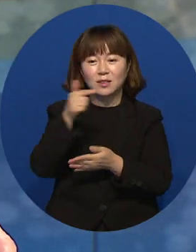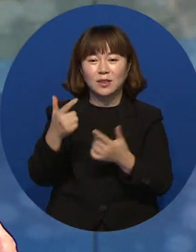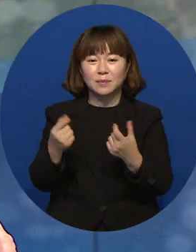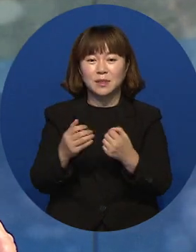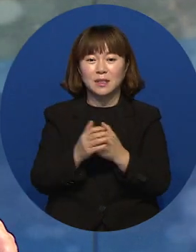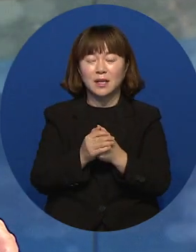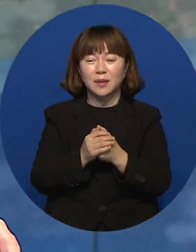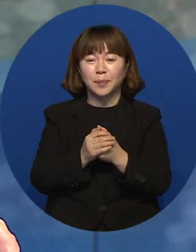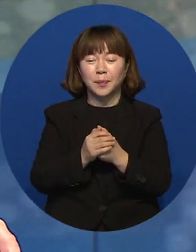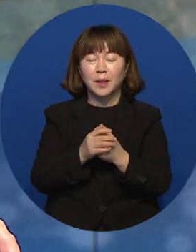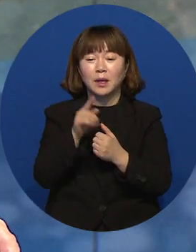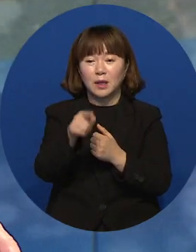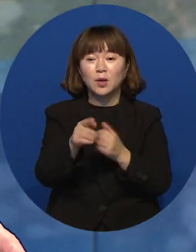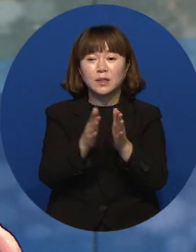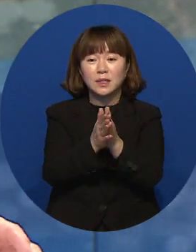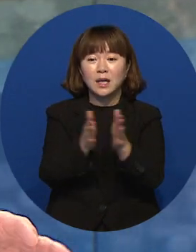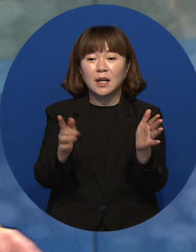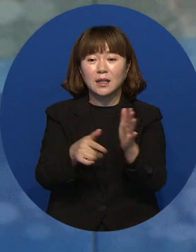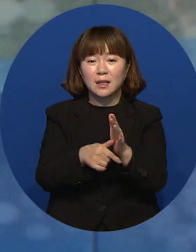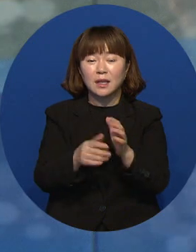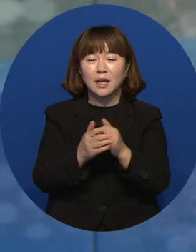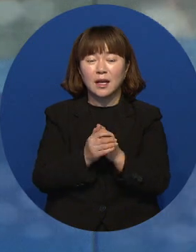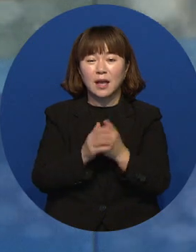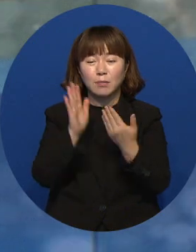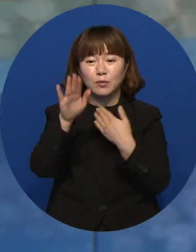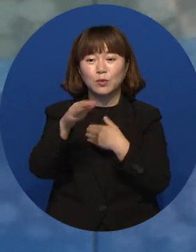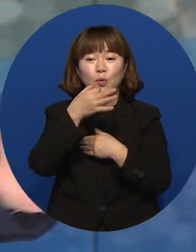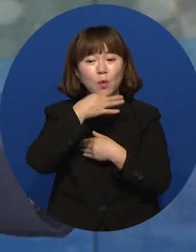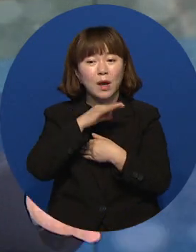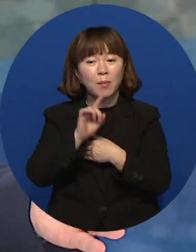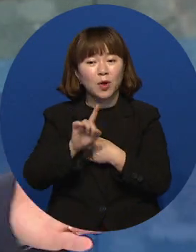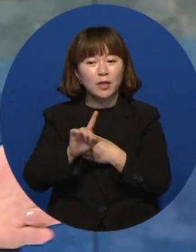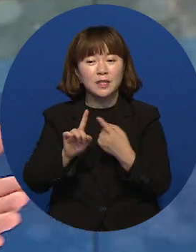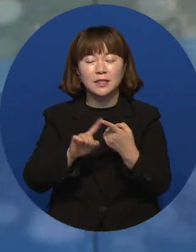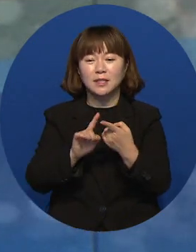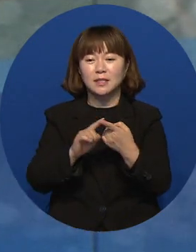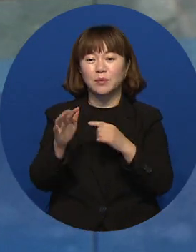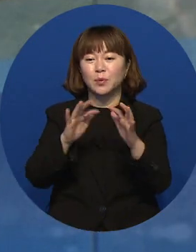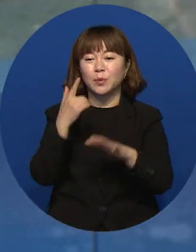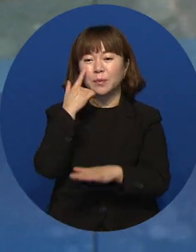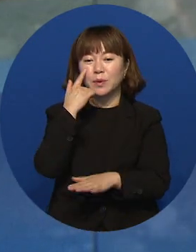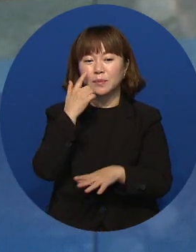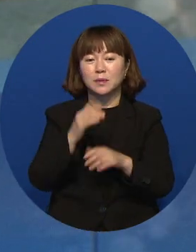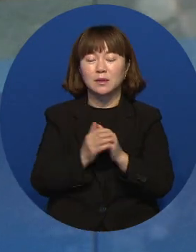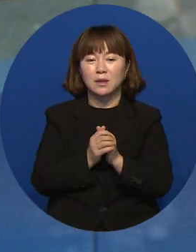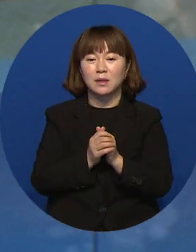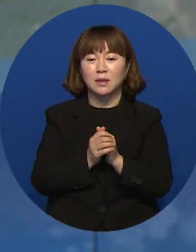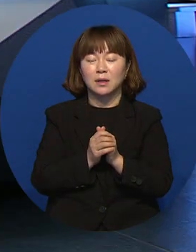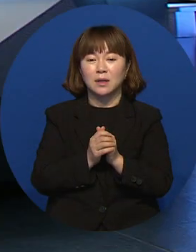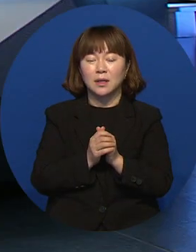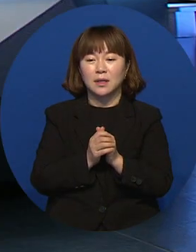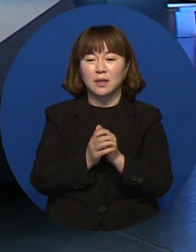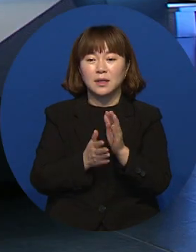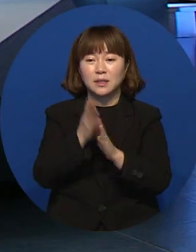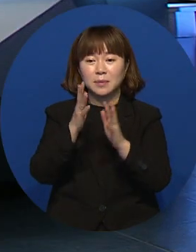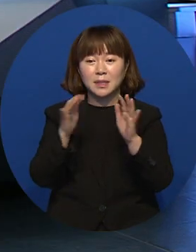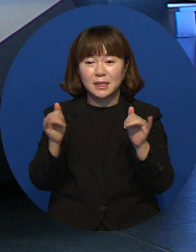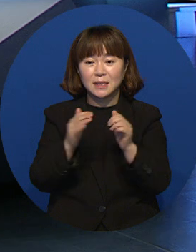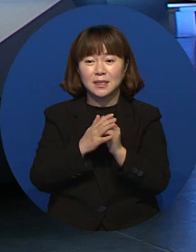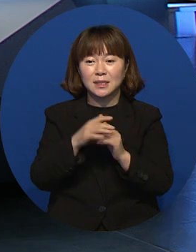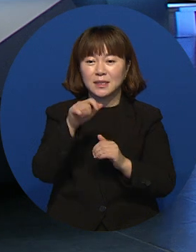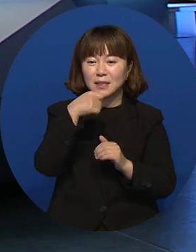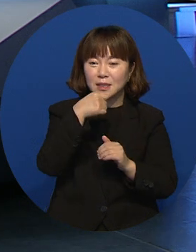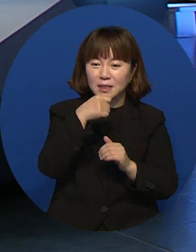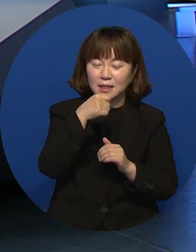했습니다 어떤 효과를 기대할 지 차근차근 한번 따져 보겠습니다 6장 일단 우리 시민들은 식당과 카페가 가장 일상생활에서 밥